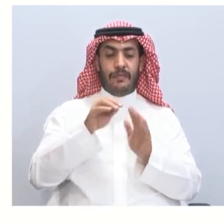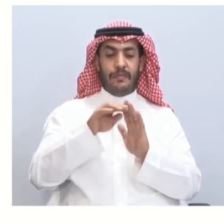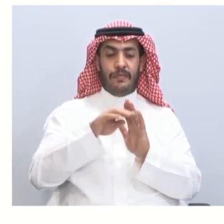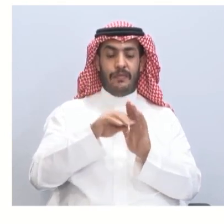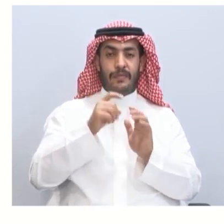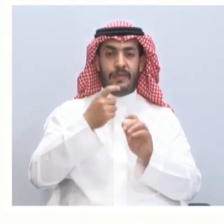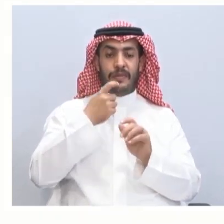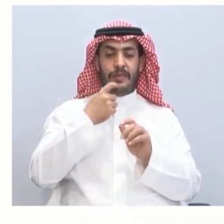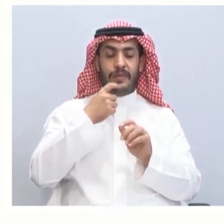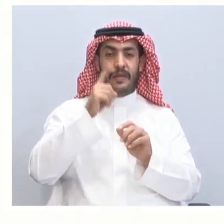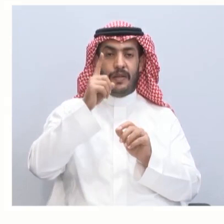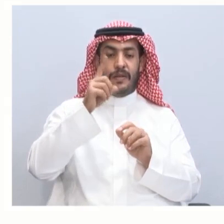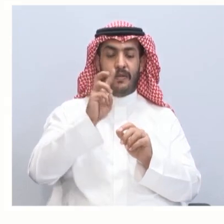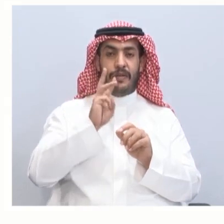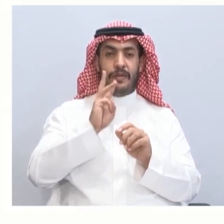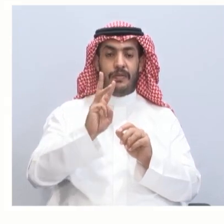ز في عام